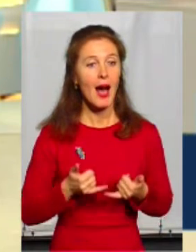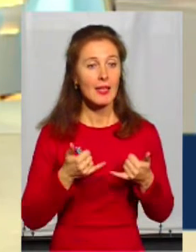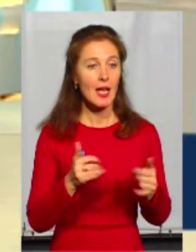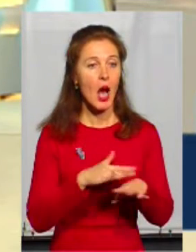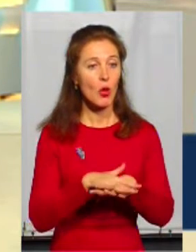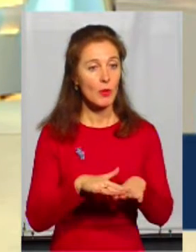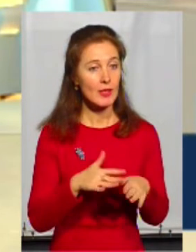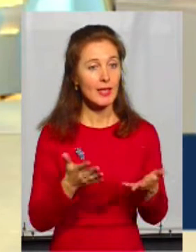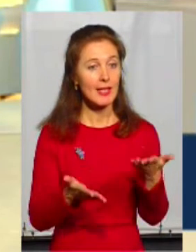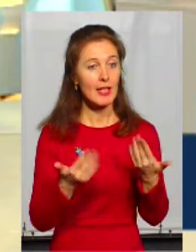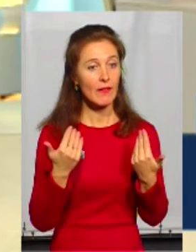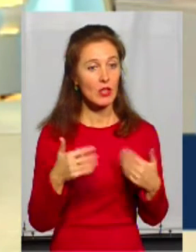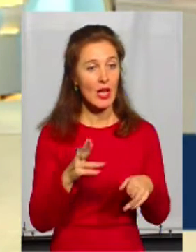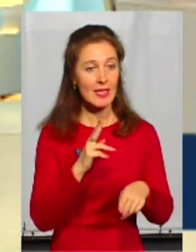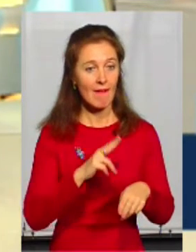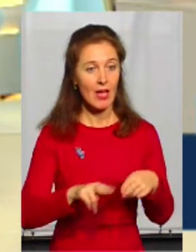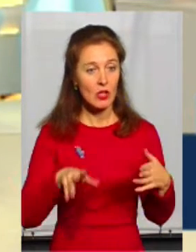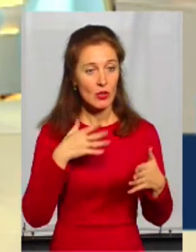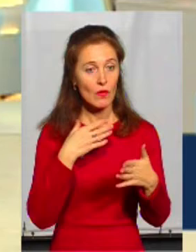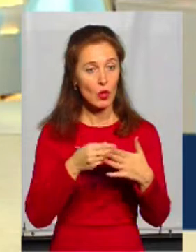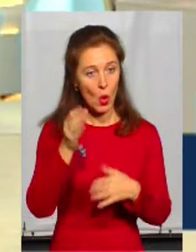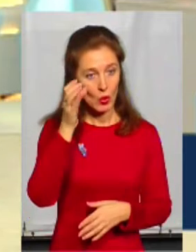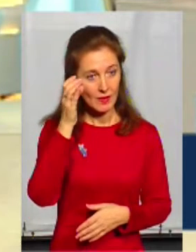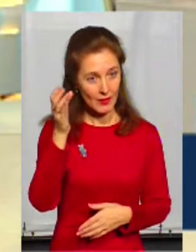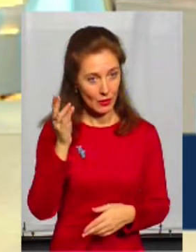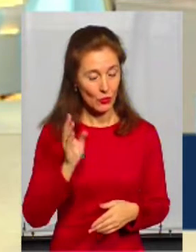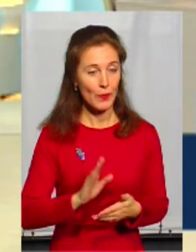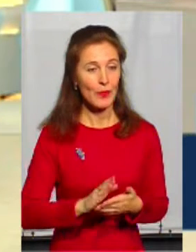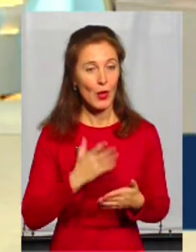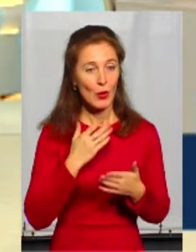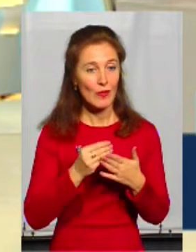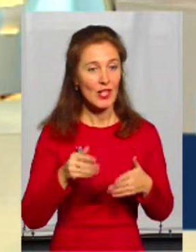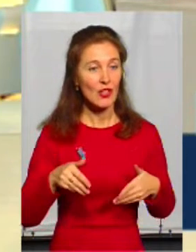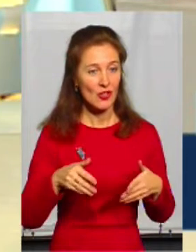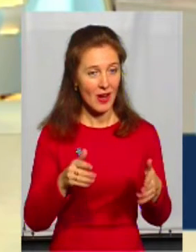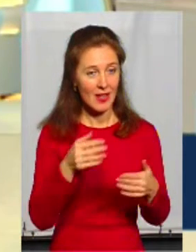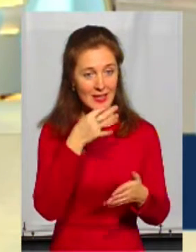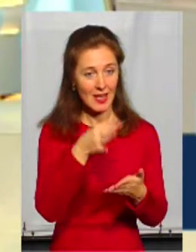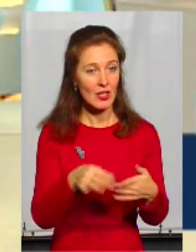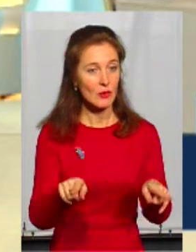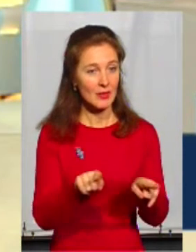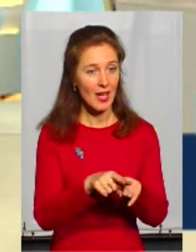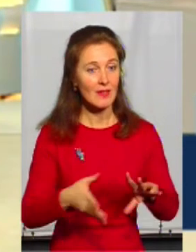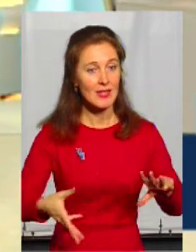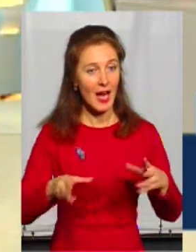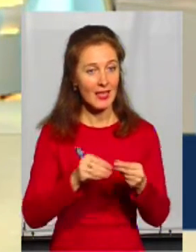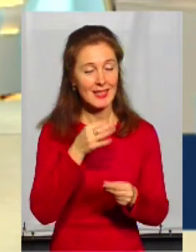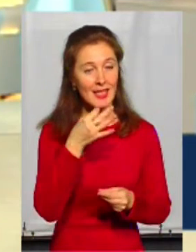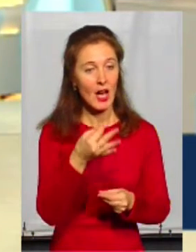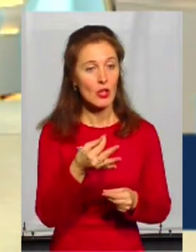громадян, уже, які завершили свою освіту, освітній шлях, скажімо так, взагалі,